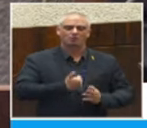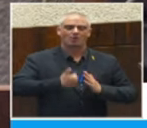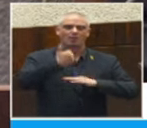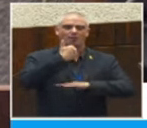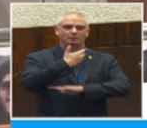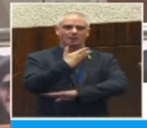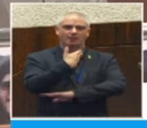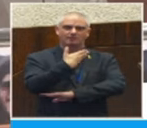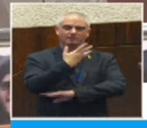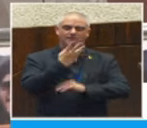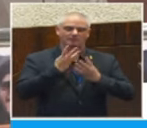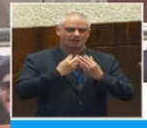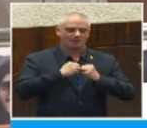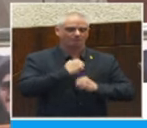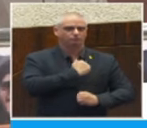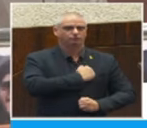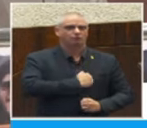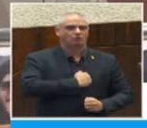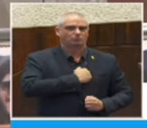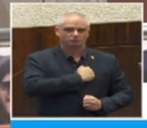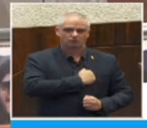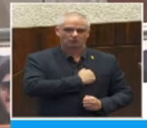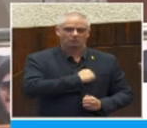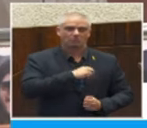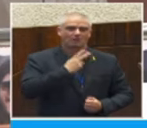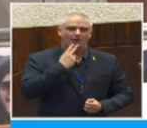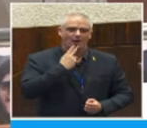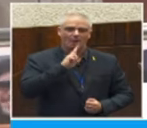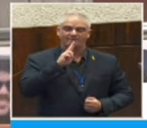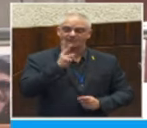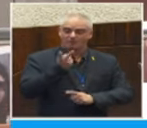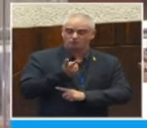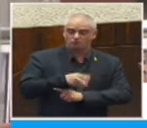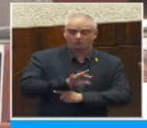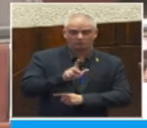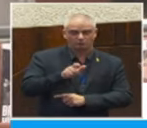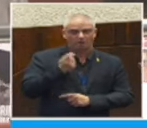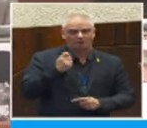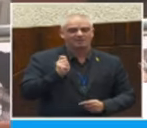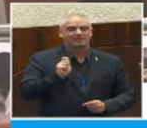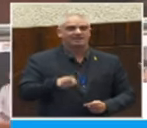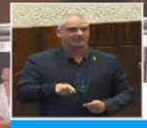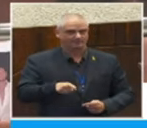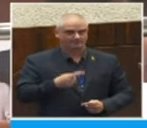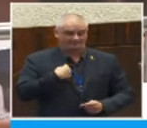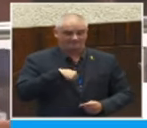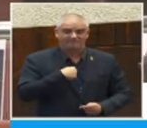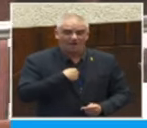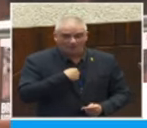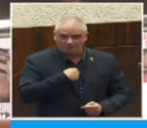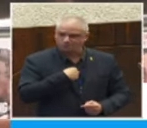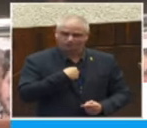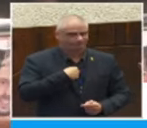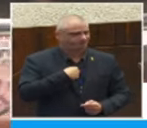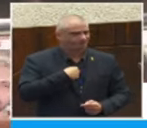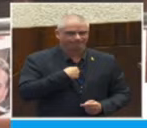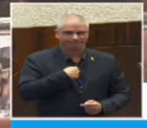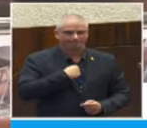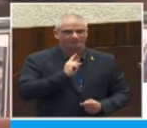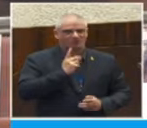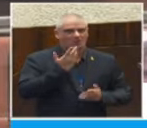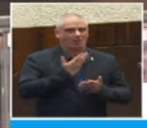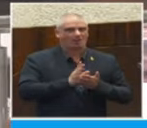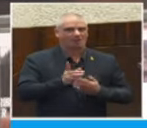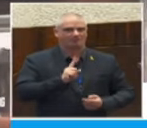למשפחות השכולות, היא להבטיח כי מותם של היקרים להם ולנו לא היה לשווא,